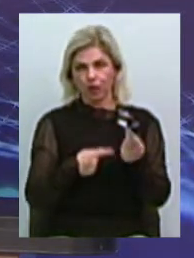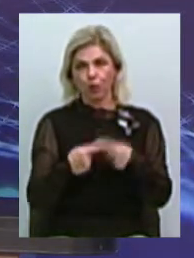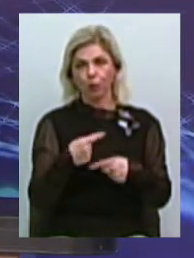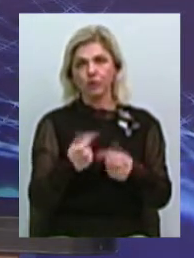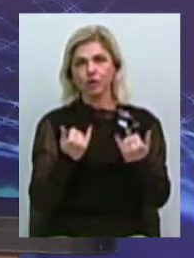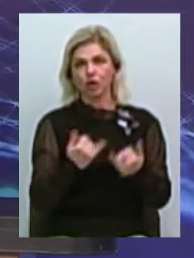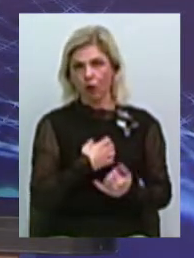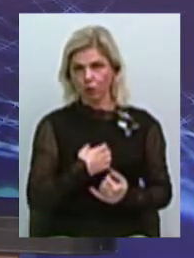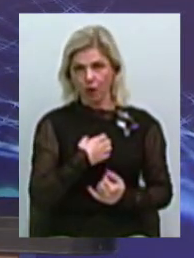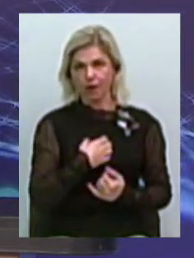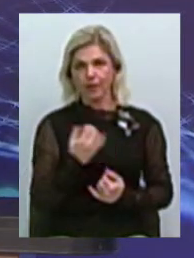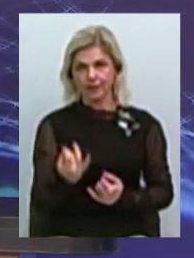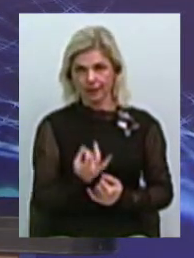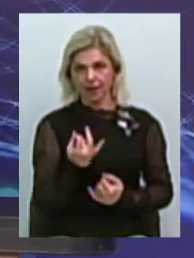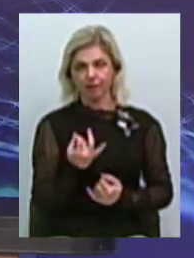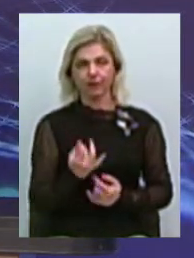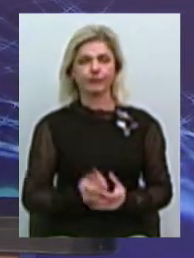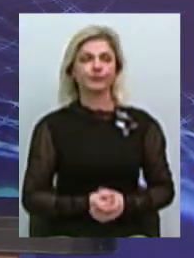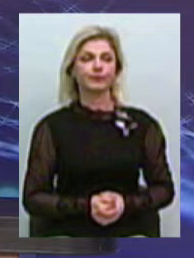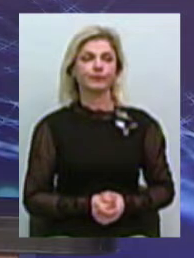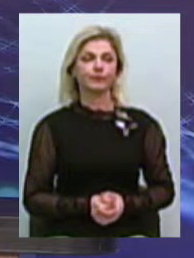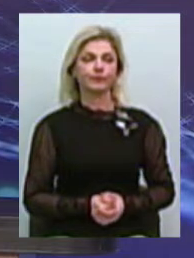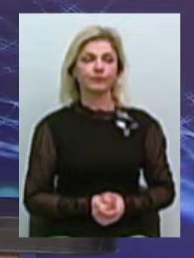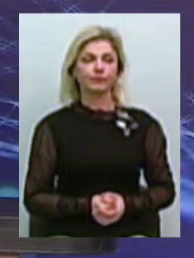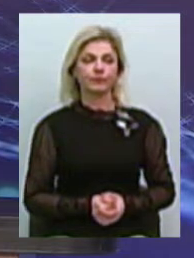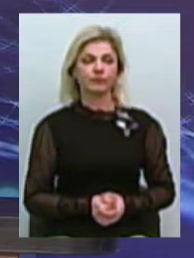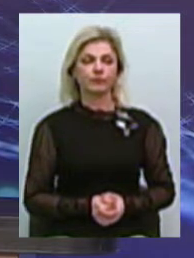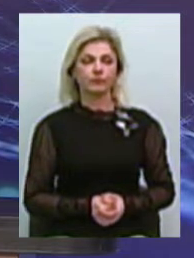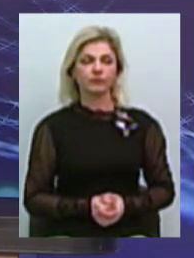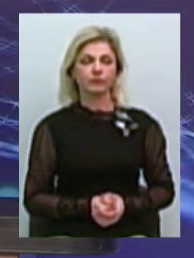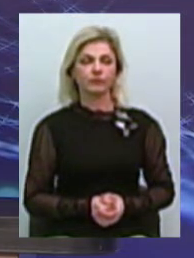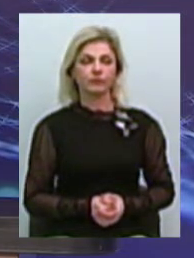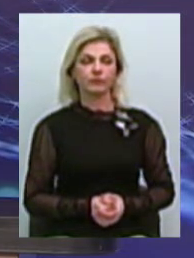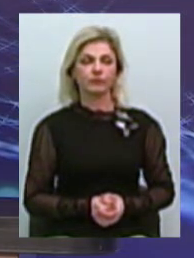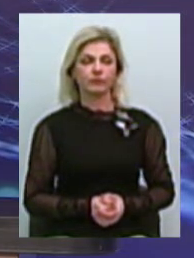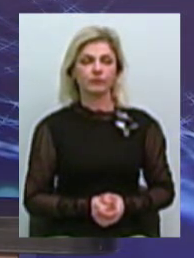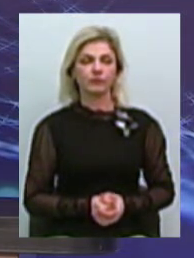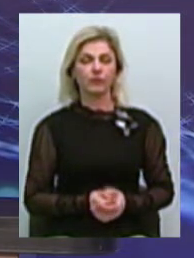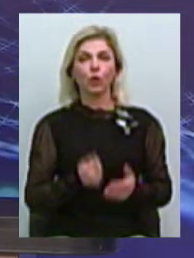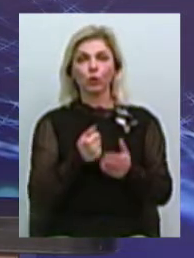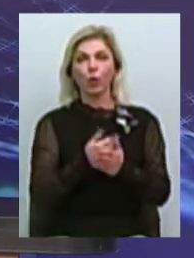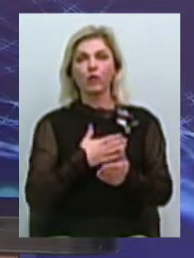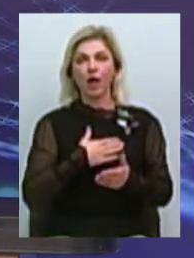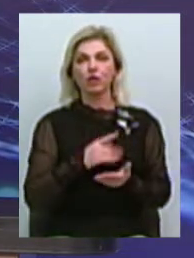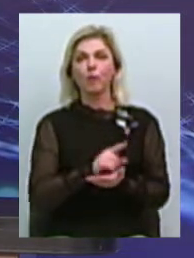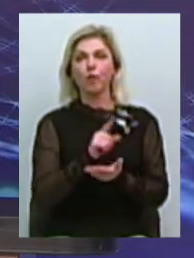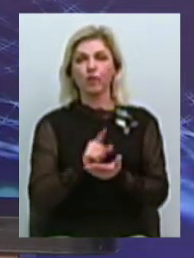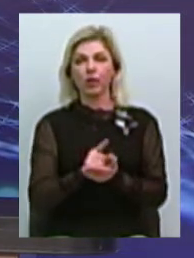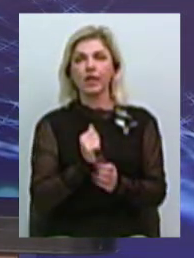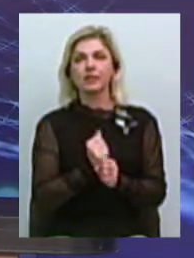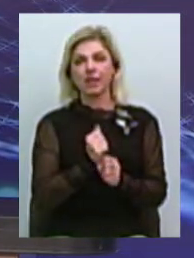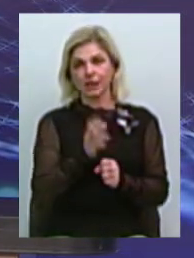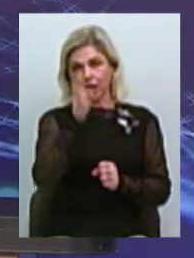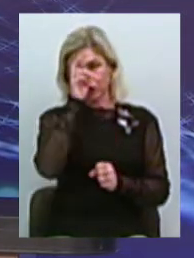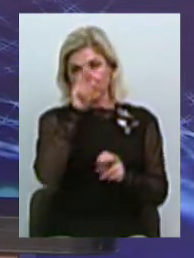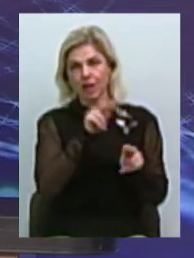воно актуальне, і воно цікаве, і воно змістовне водночас. Ми, відповідно до наших повноважень, здійснюємо